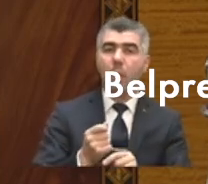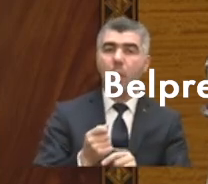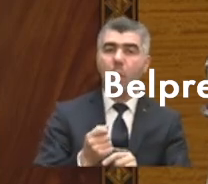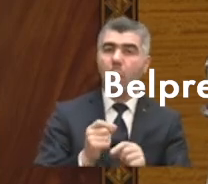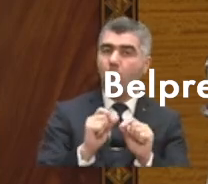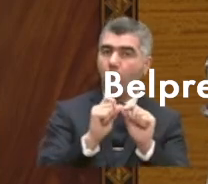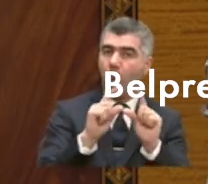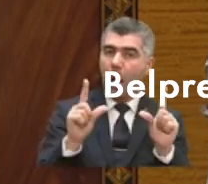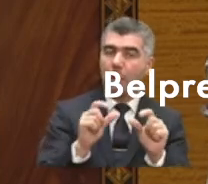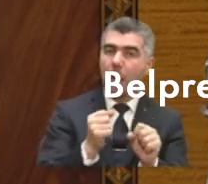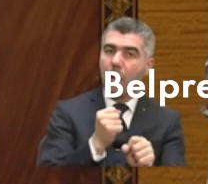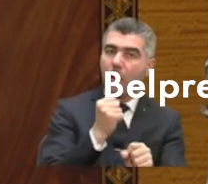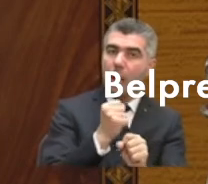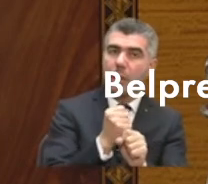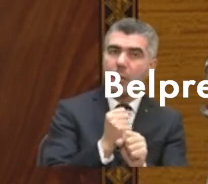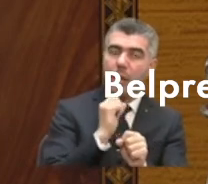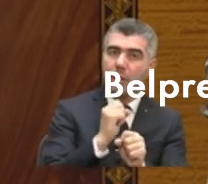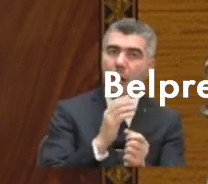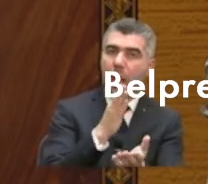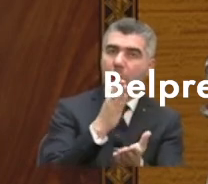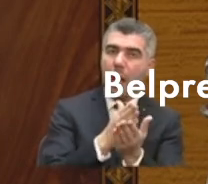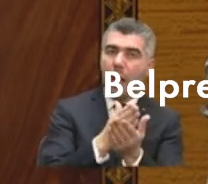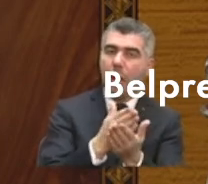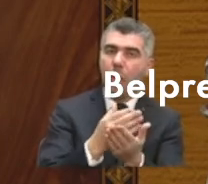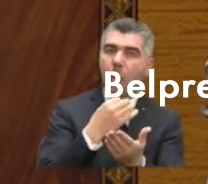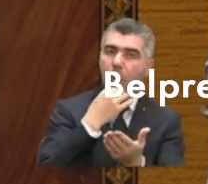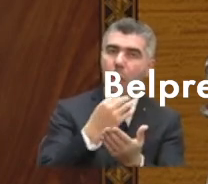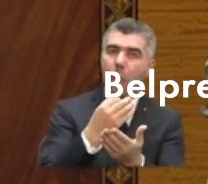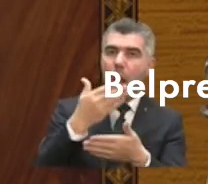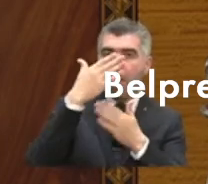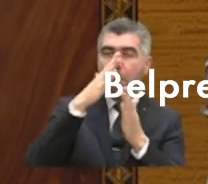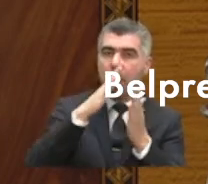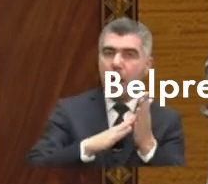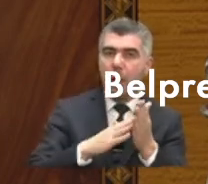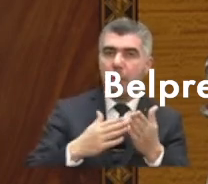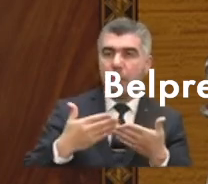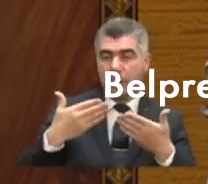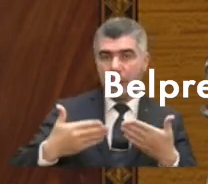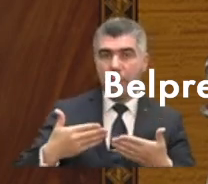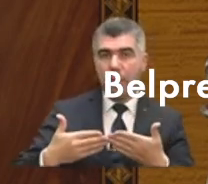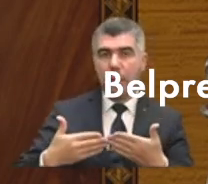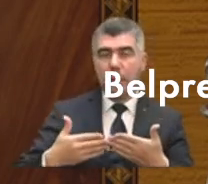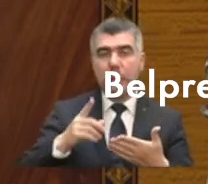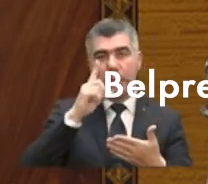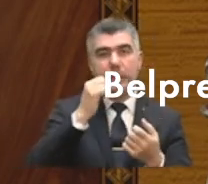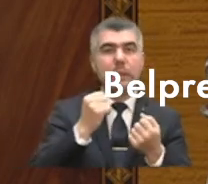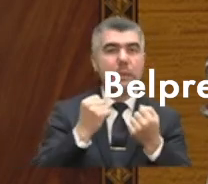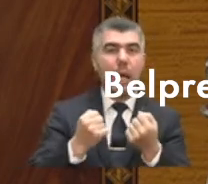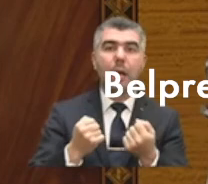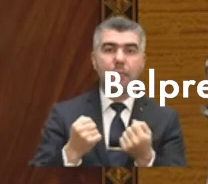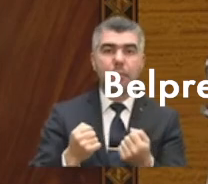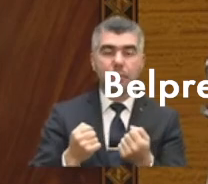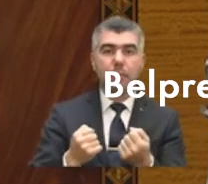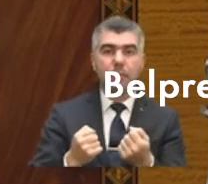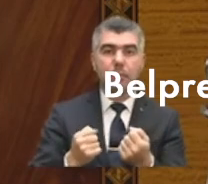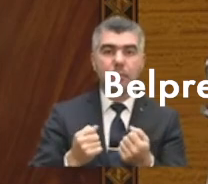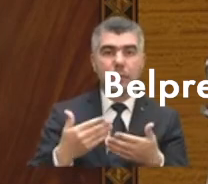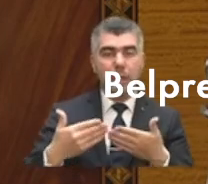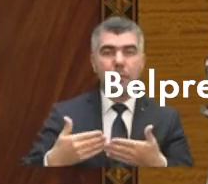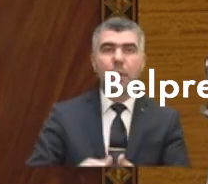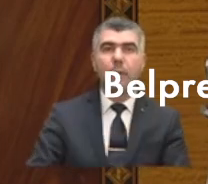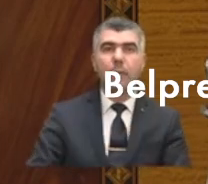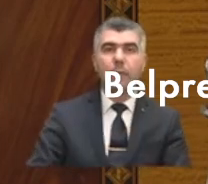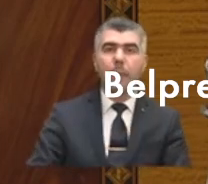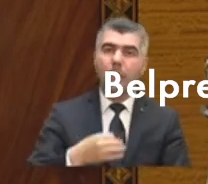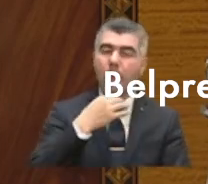والعمل وقول الحقيقة للمغاربة، لأن الوضع صحيح أن وضع صعب جدا اللي احنا تنمروا منه.